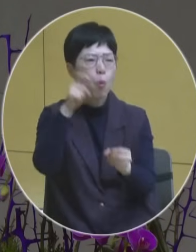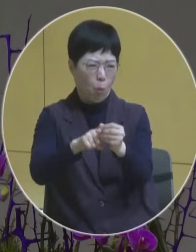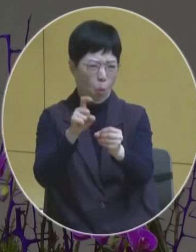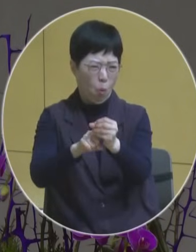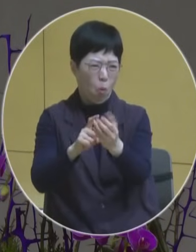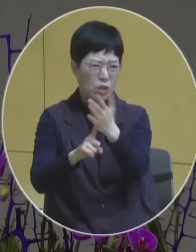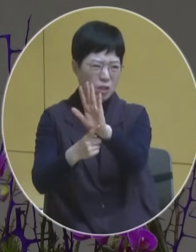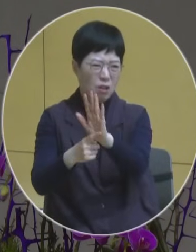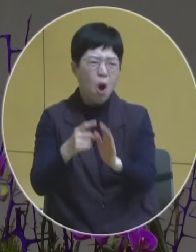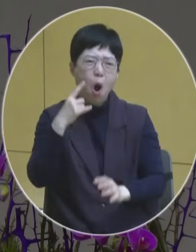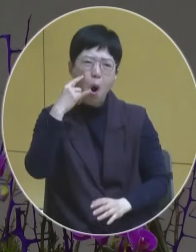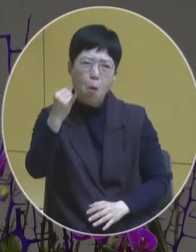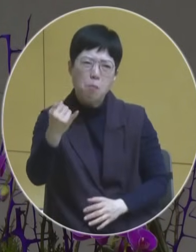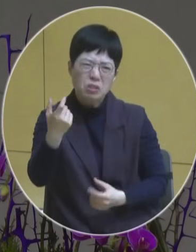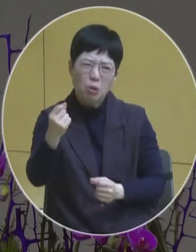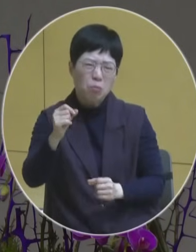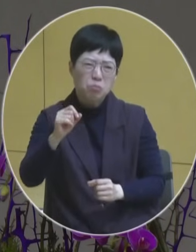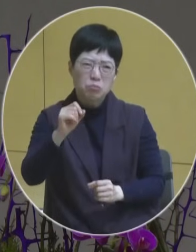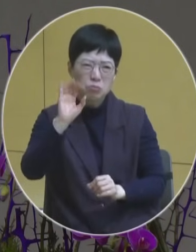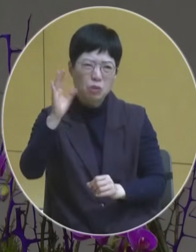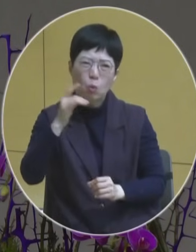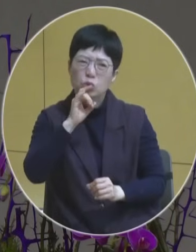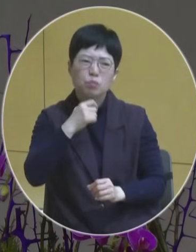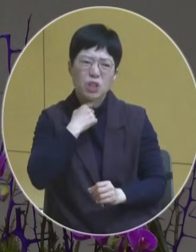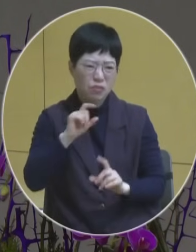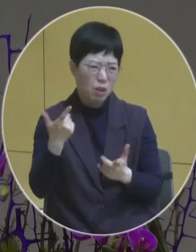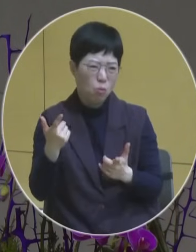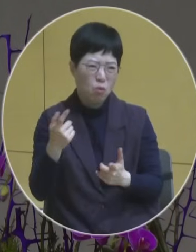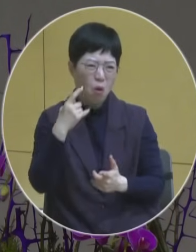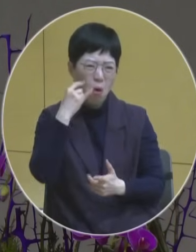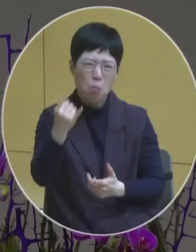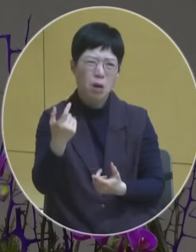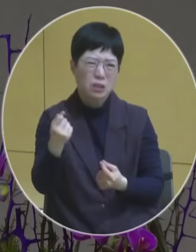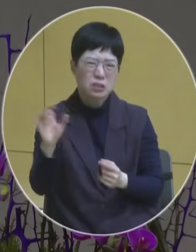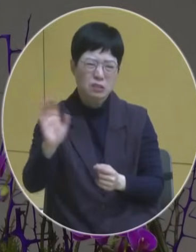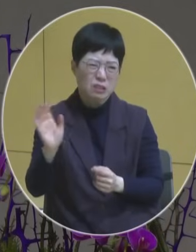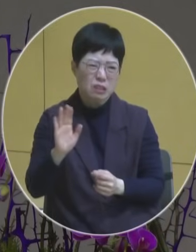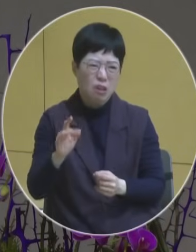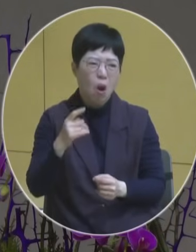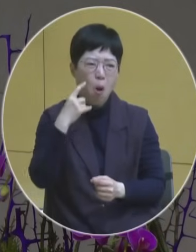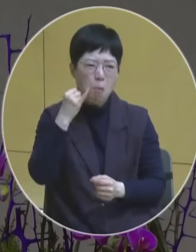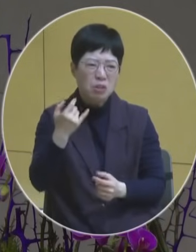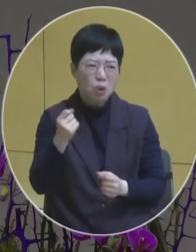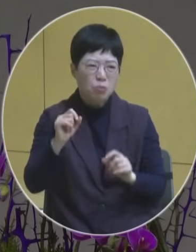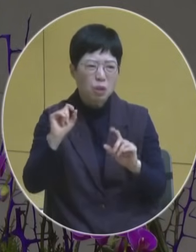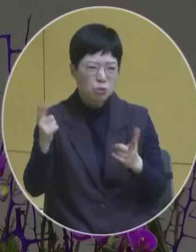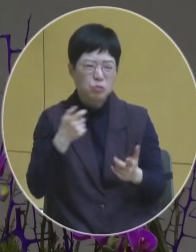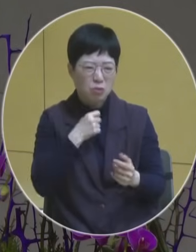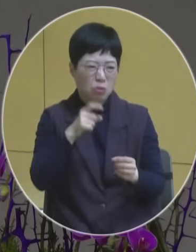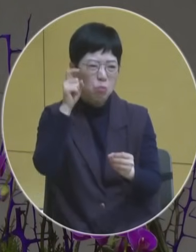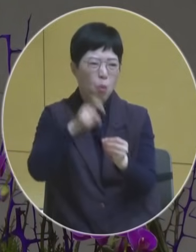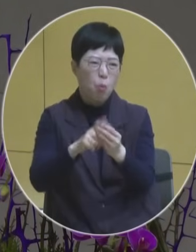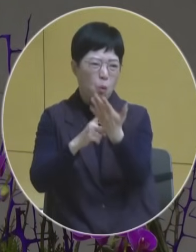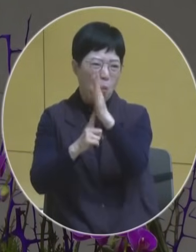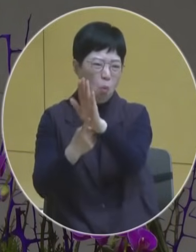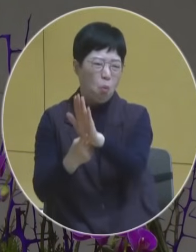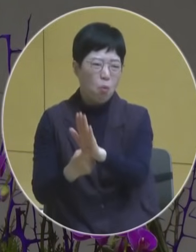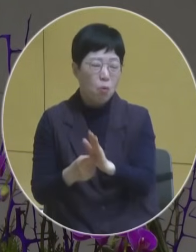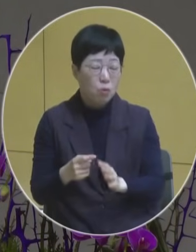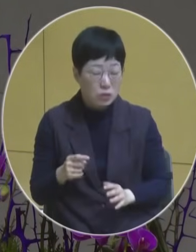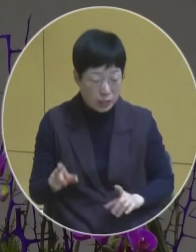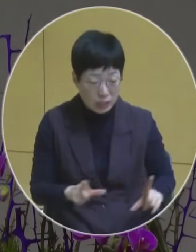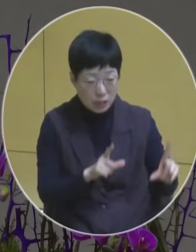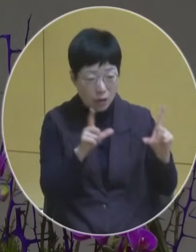있어요. 엄마처럼 되면 그렇게 안 살겠다고. 그것이 자기의 목표가 되는 거예요. 모든 일에. 그러니까 그것이